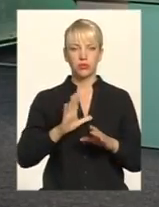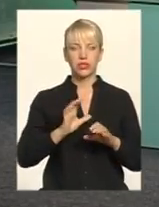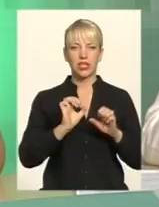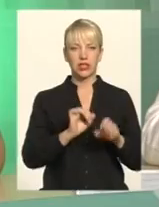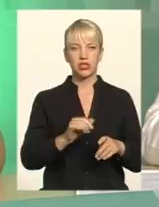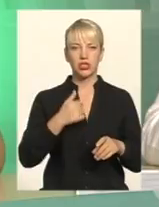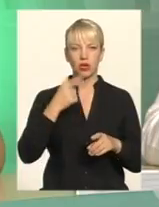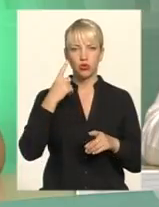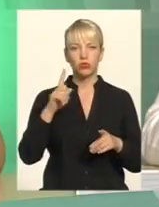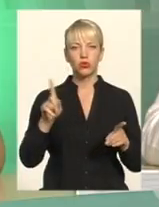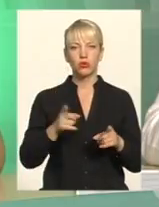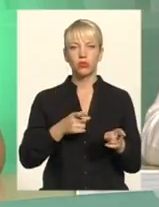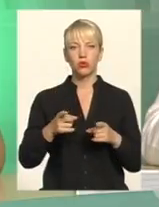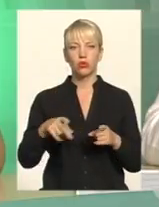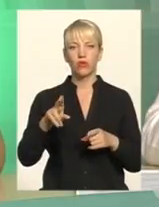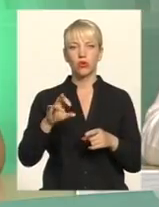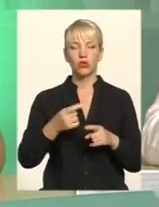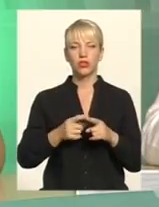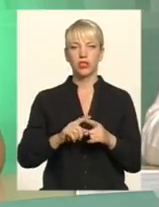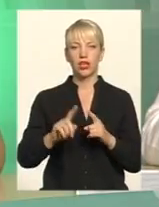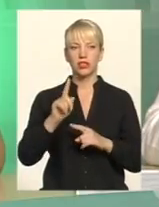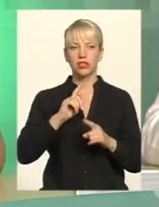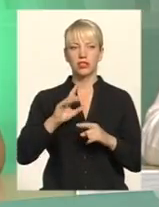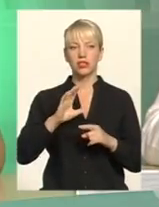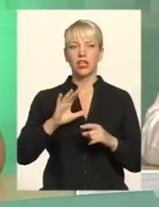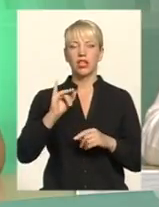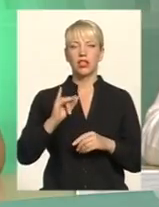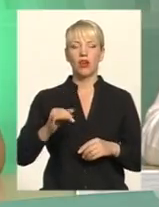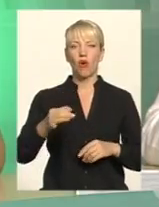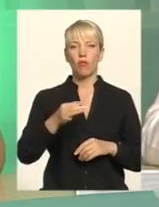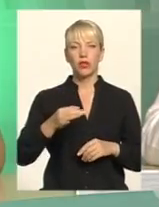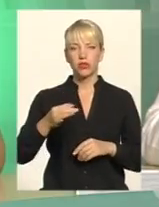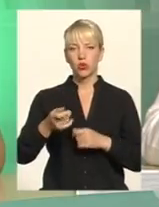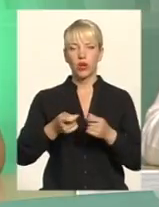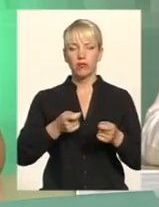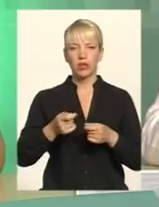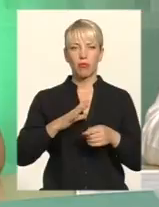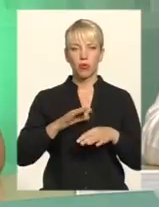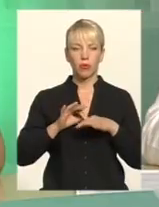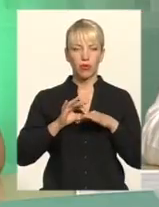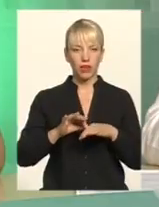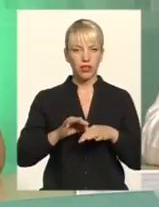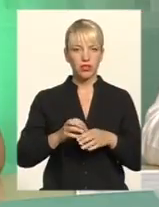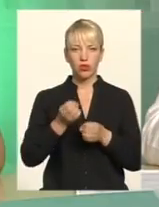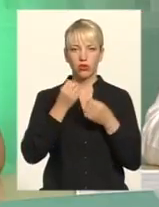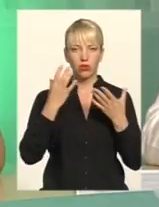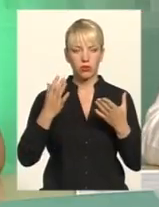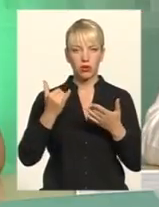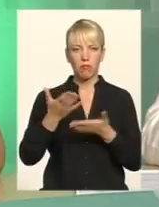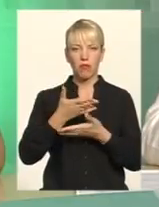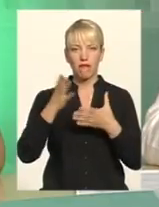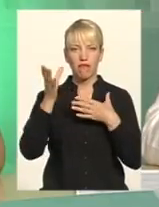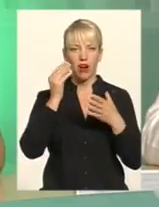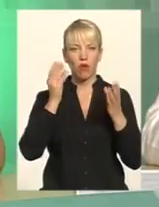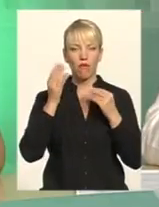цієї сесії була пророблена обласною радою, обласною адміністрацією настільки детально і хорошою, що ми врахували просто